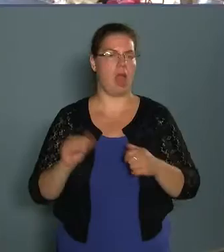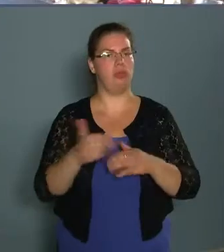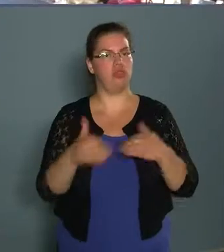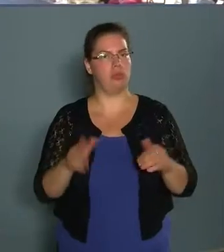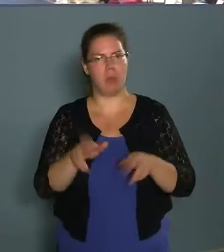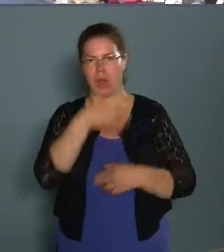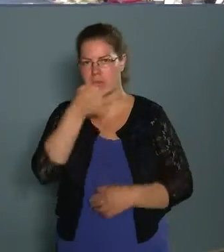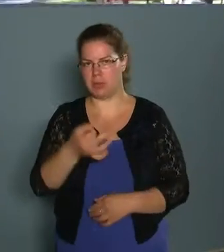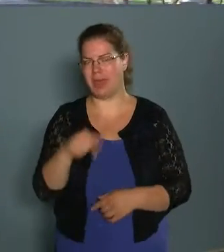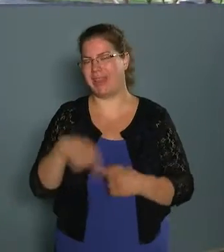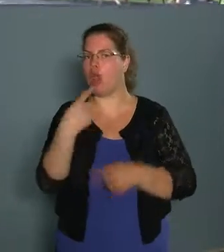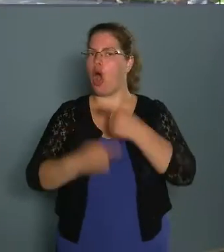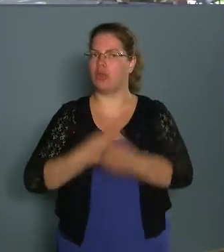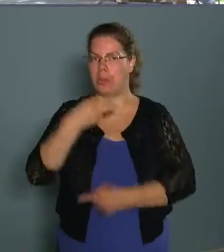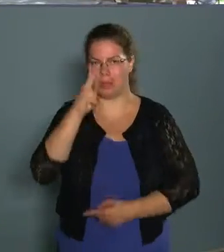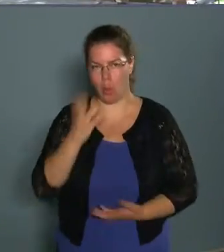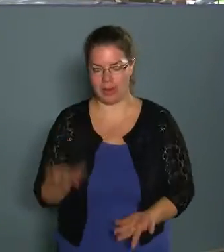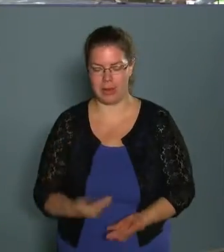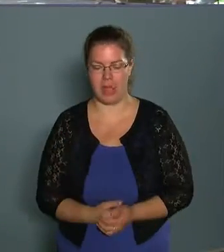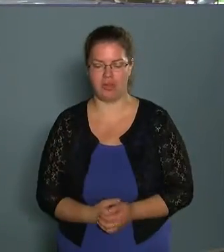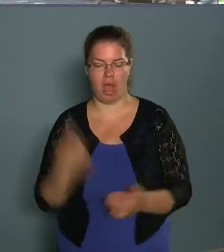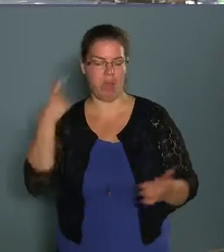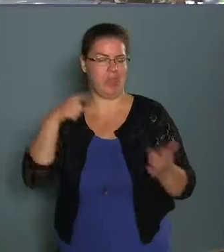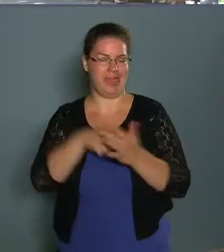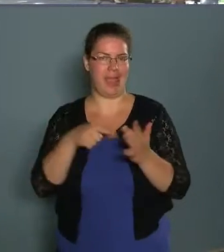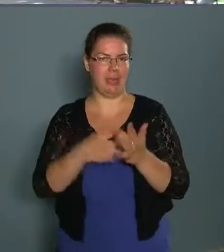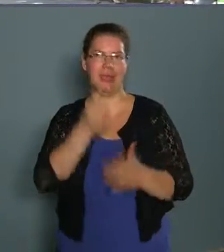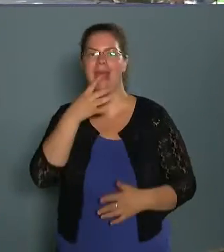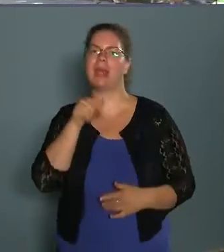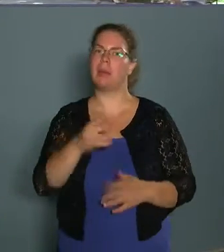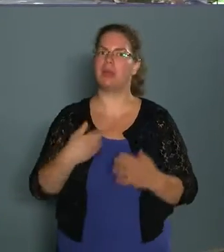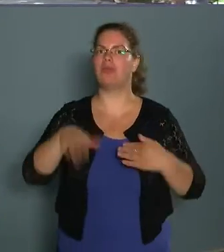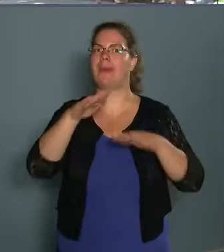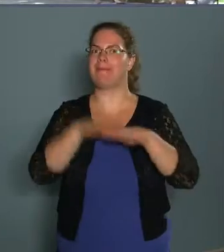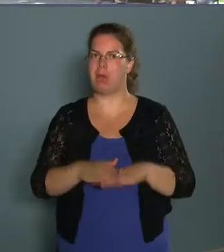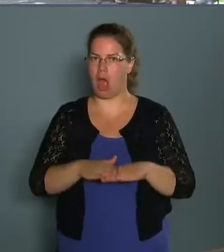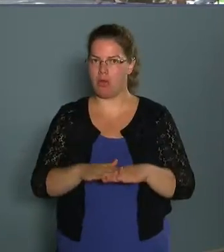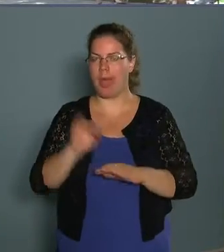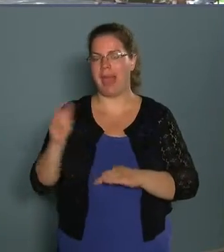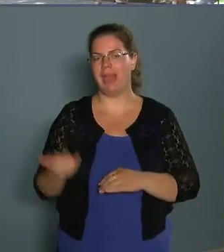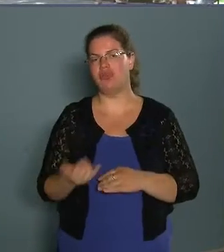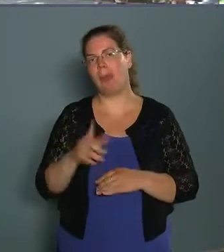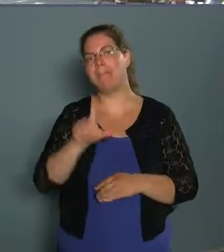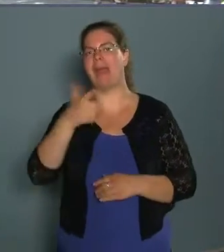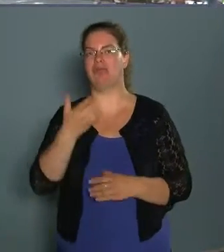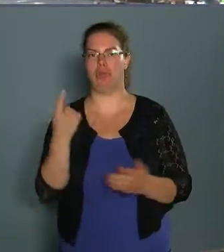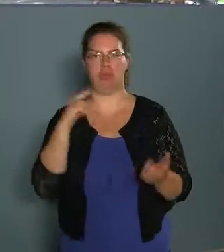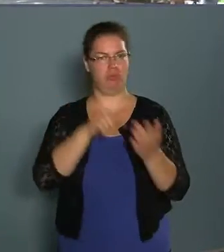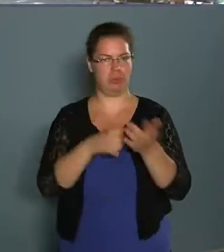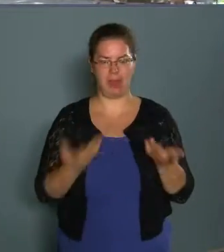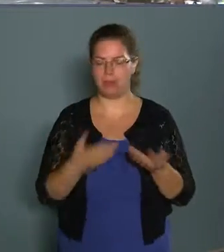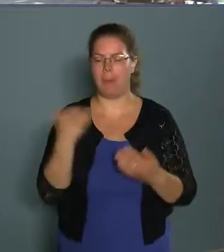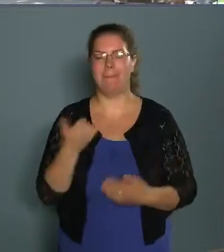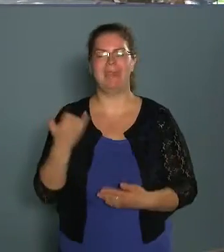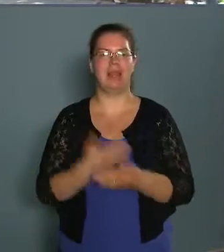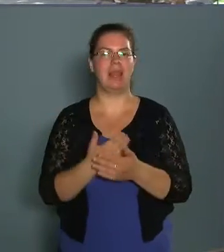arról van szó, ez egy hagyományőrzés, úgyhogy a célunk az leginkább az, hogy fennmaradjon, és a másodlagos célunk pedig az, hogy mindig